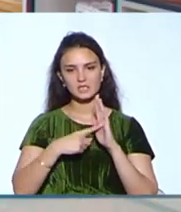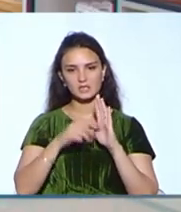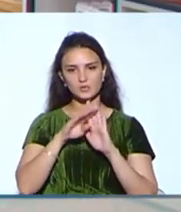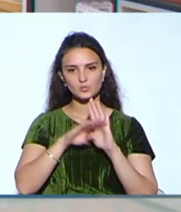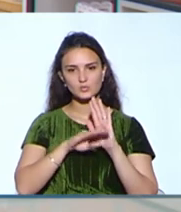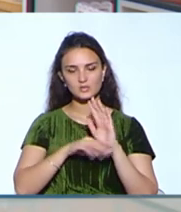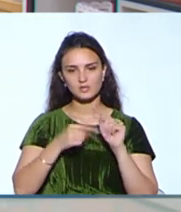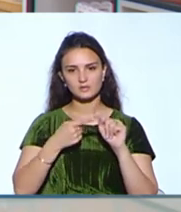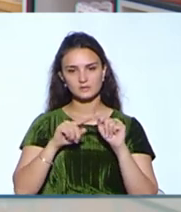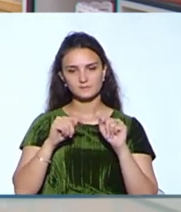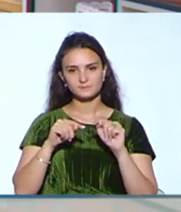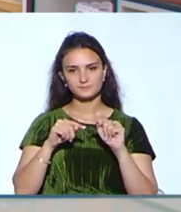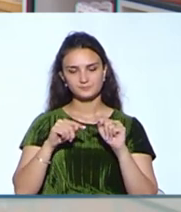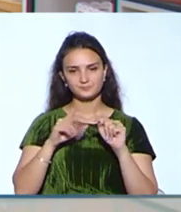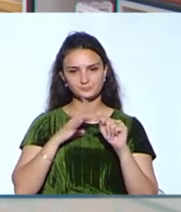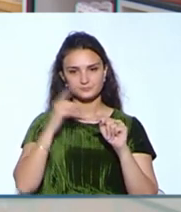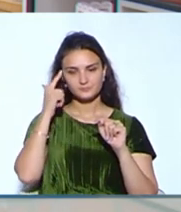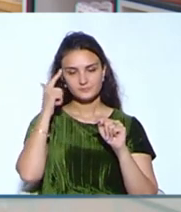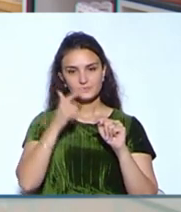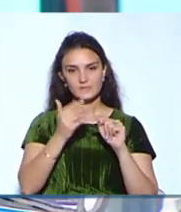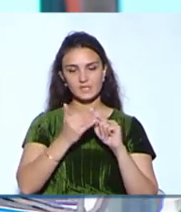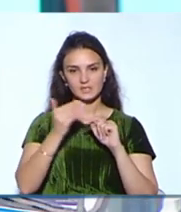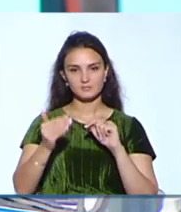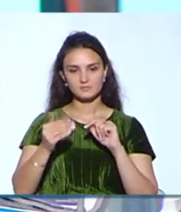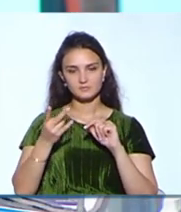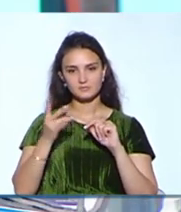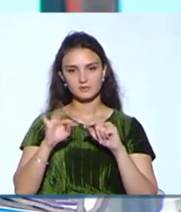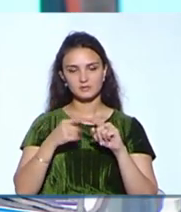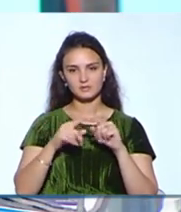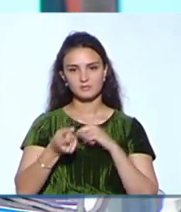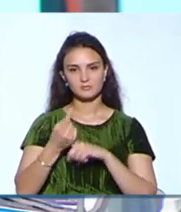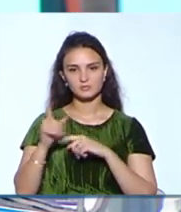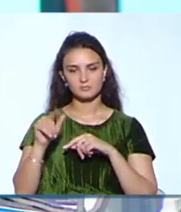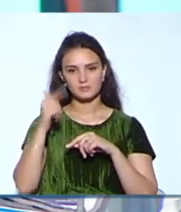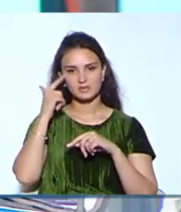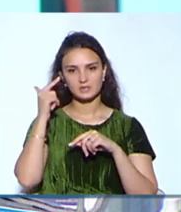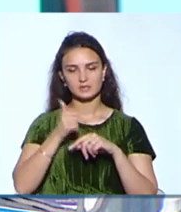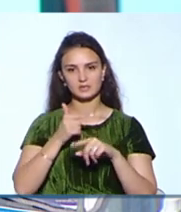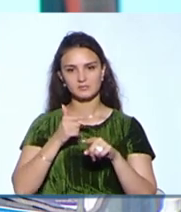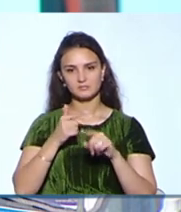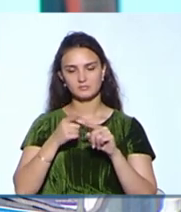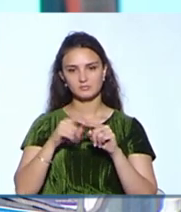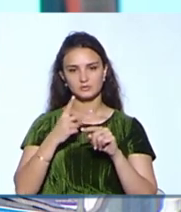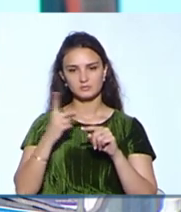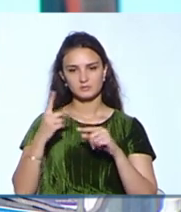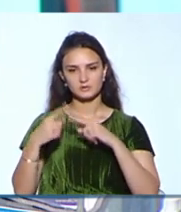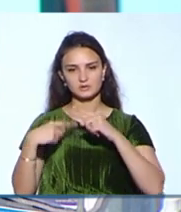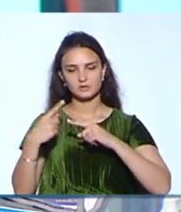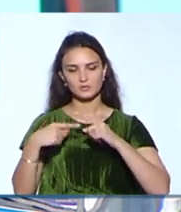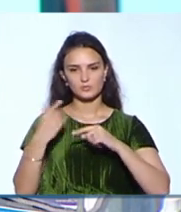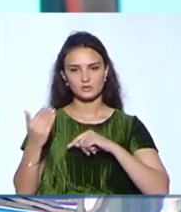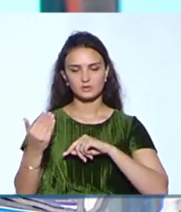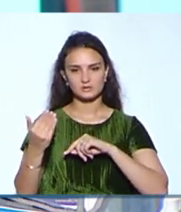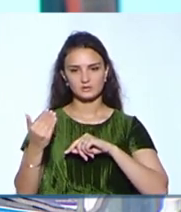ნუსხა, რომელიც გათვალისწინებული იყო განათლებისათვის, მაგრამ აღმოჩნდა, რომ განათლება 21